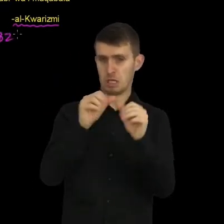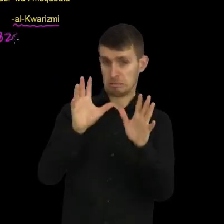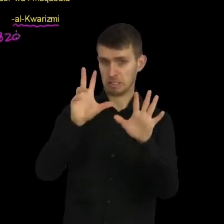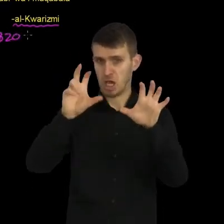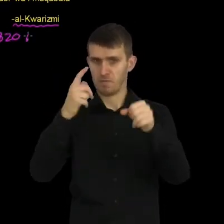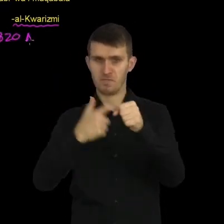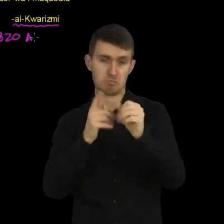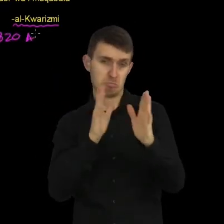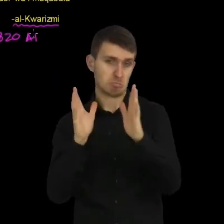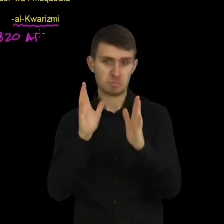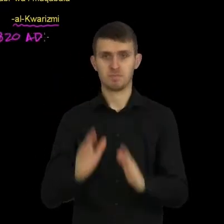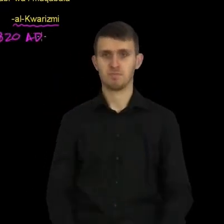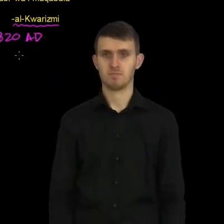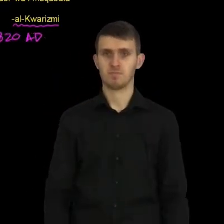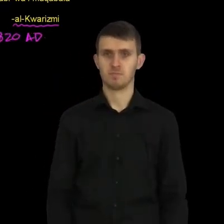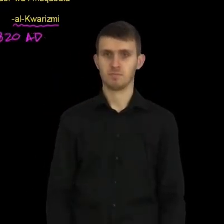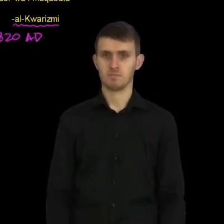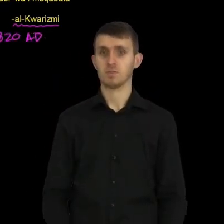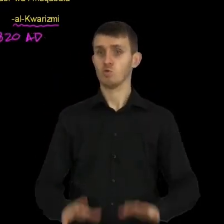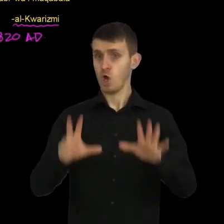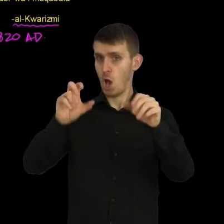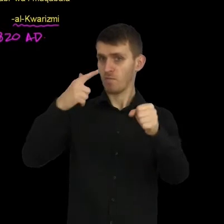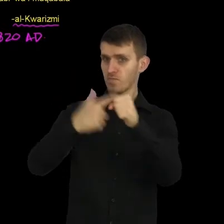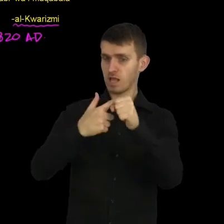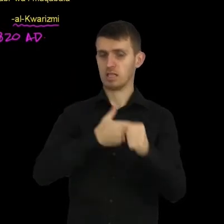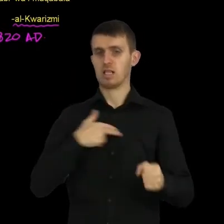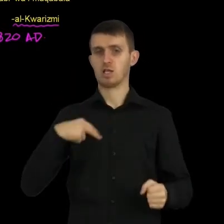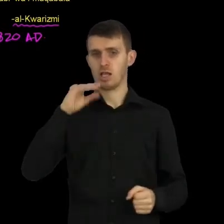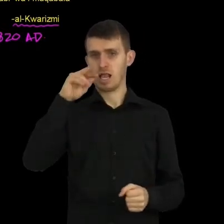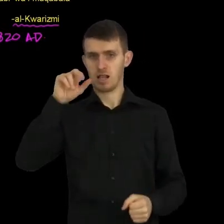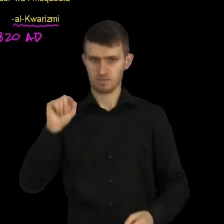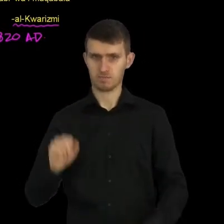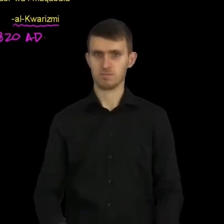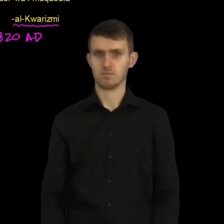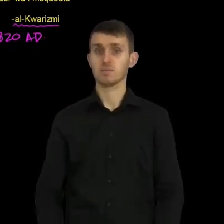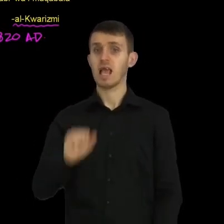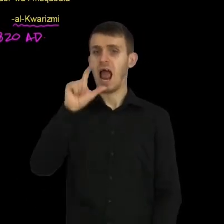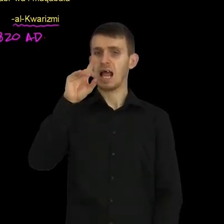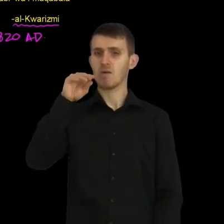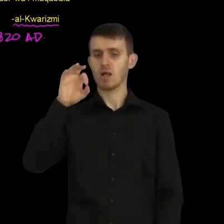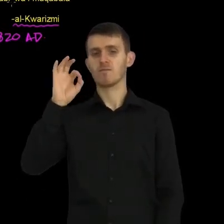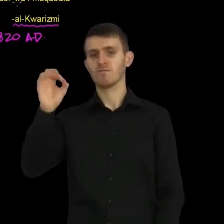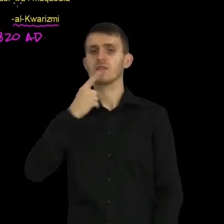wieku napisał ją chyba 820 roku naszej ery